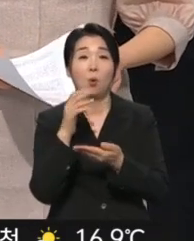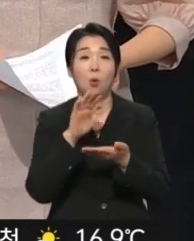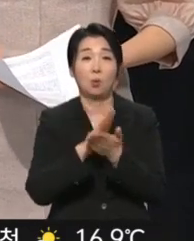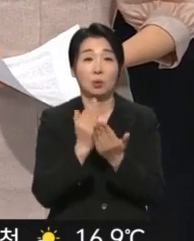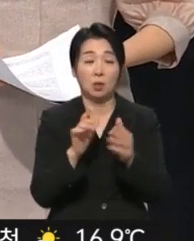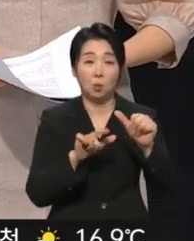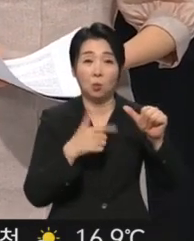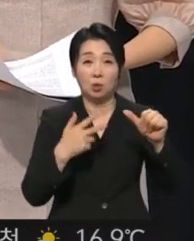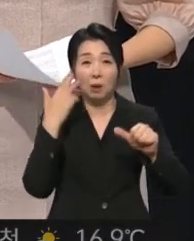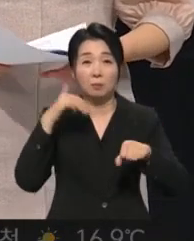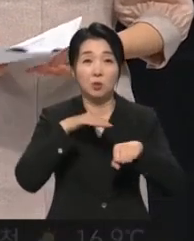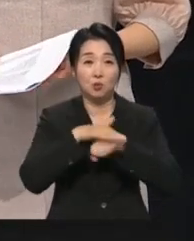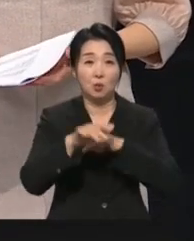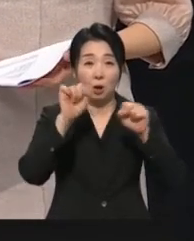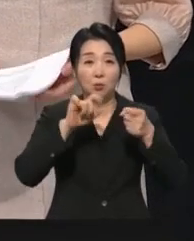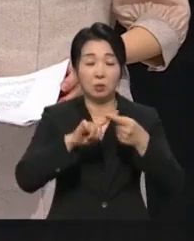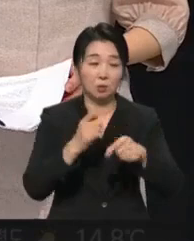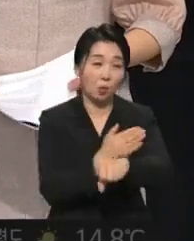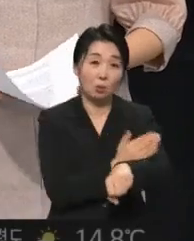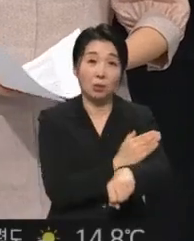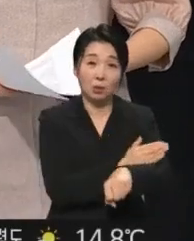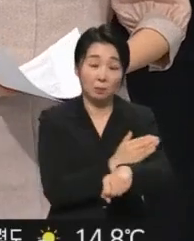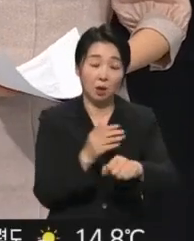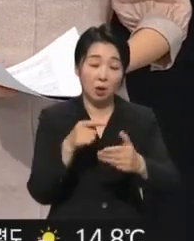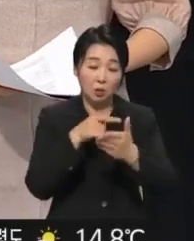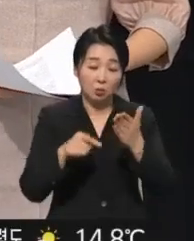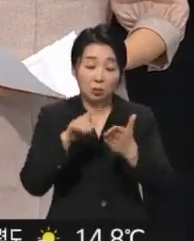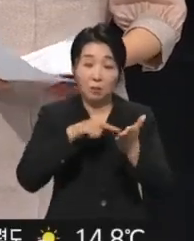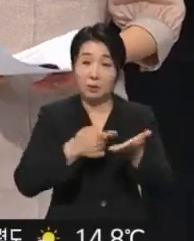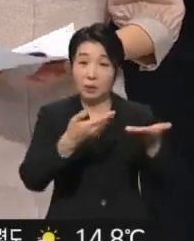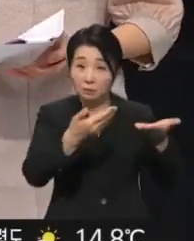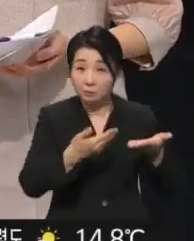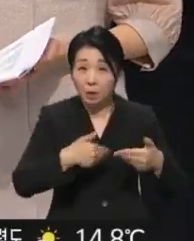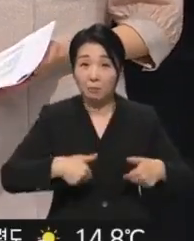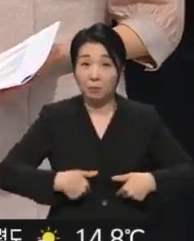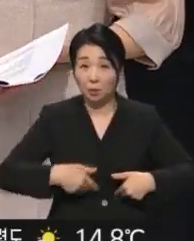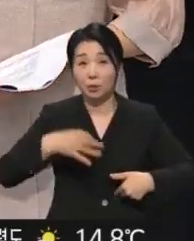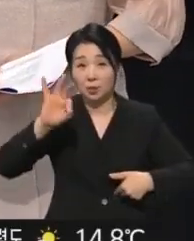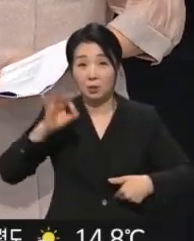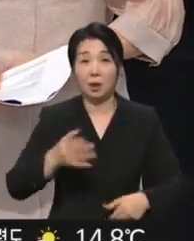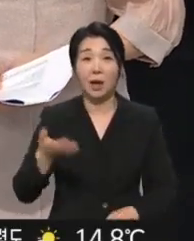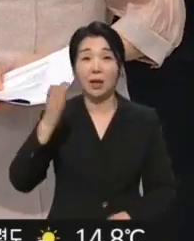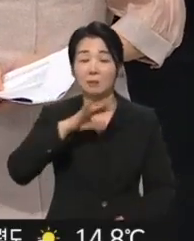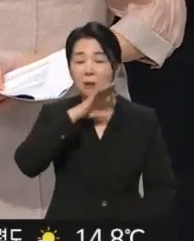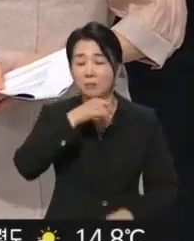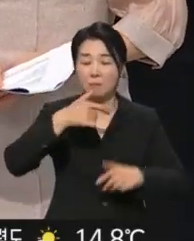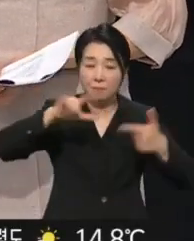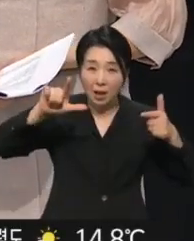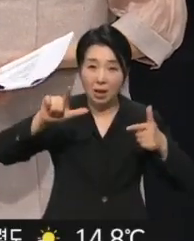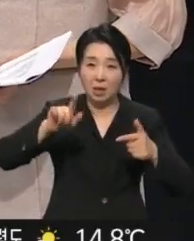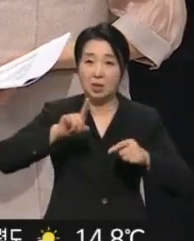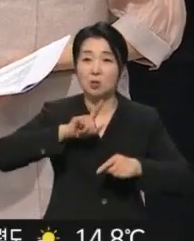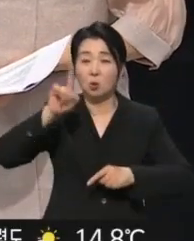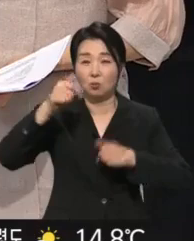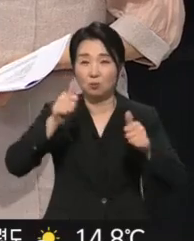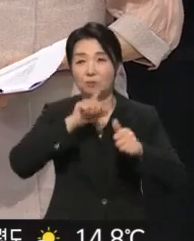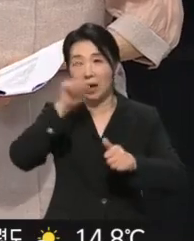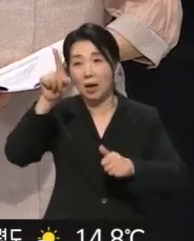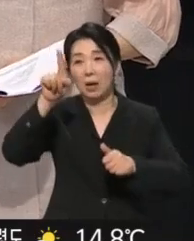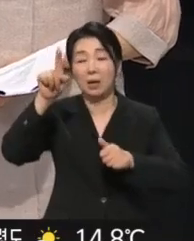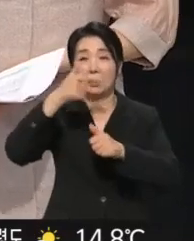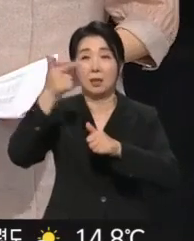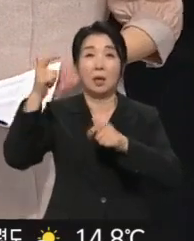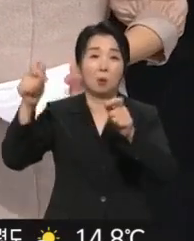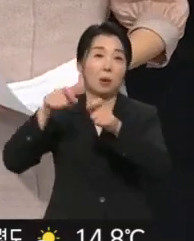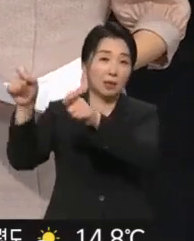씨에게 손해배상 책임을 인정했는데요. 다만 이 씨 등이 판결에 불복해 상고하면서 현재 대법원에 계류 중인